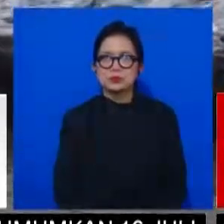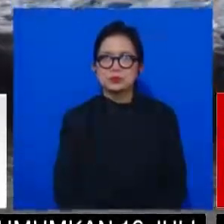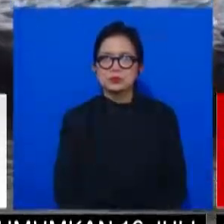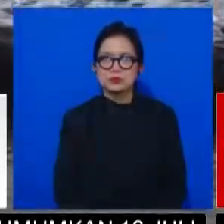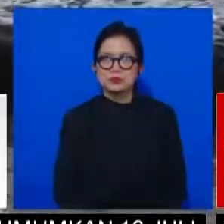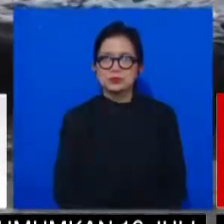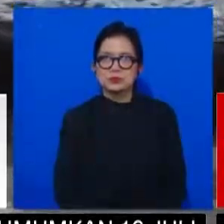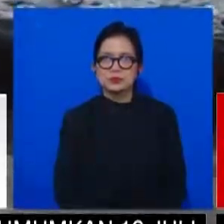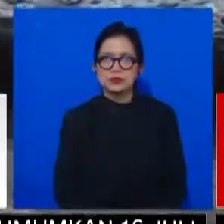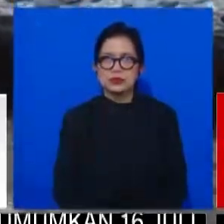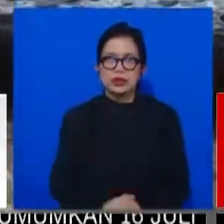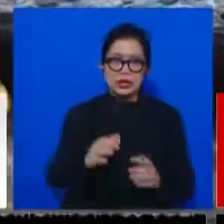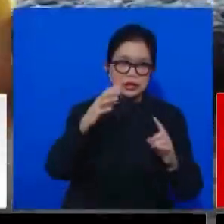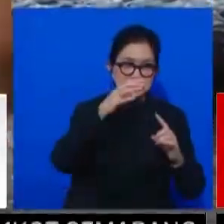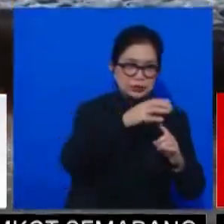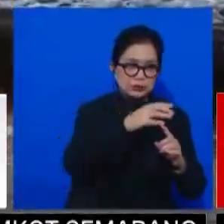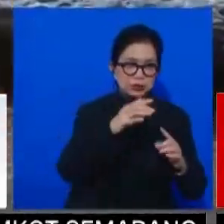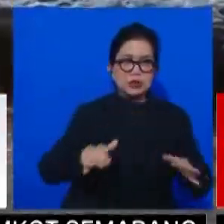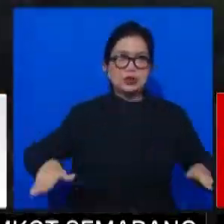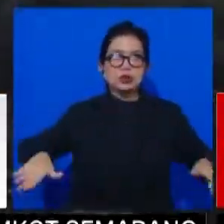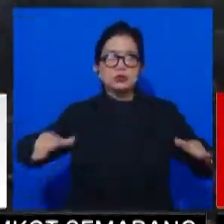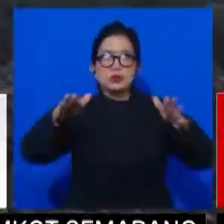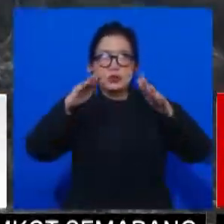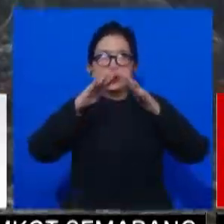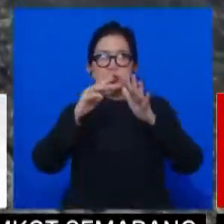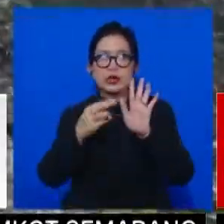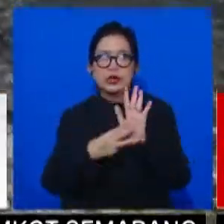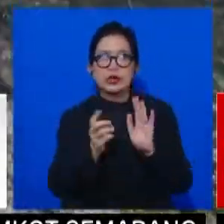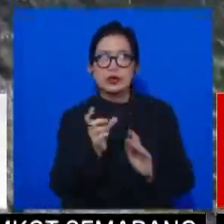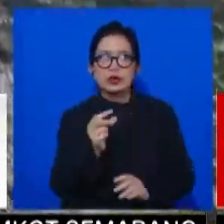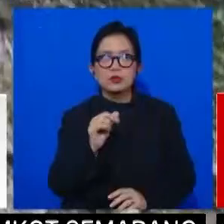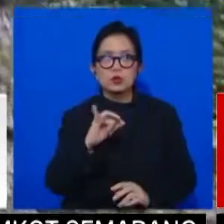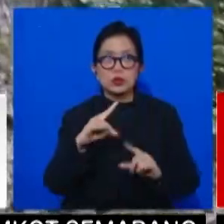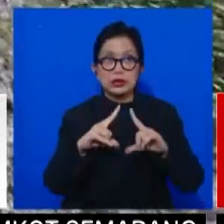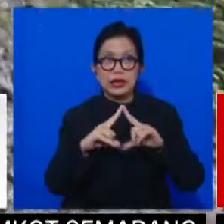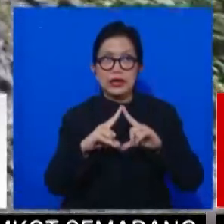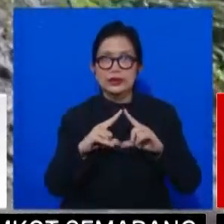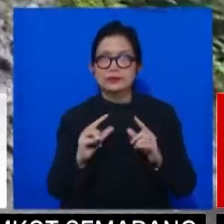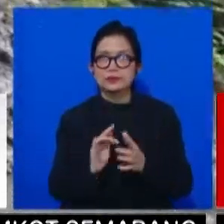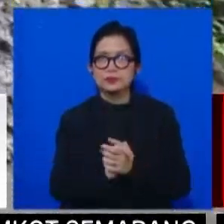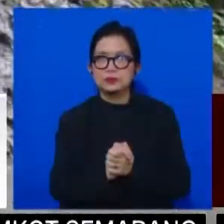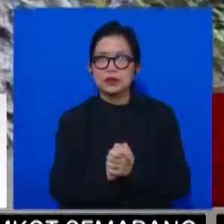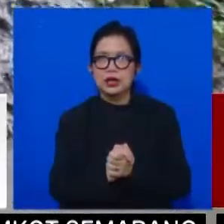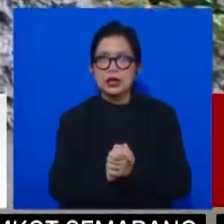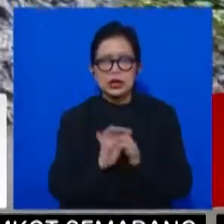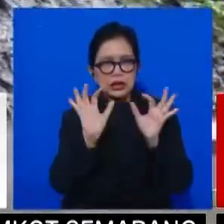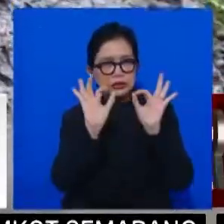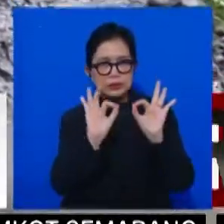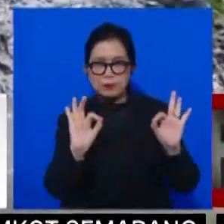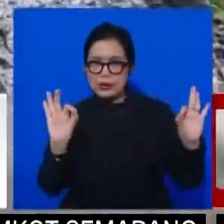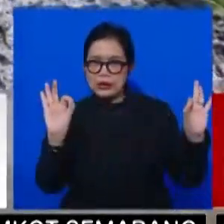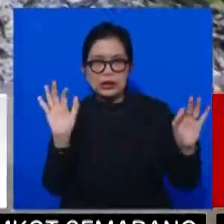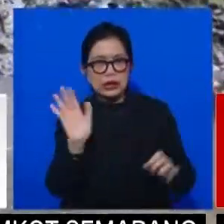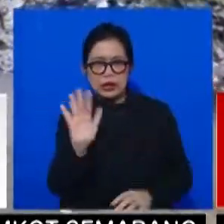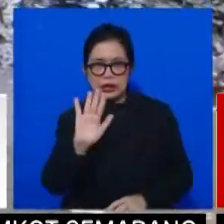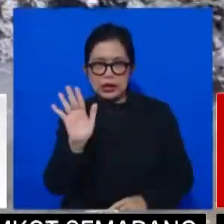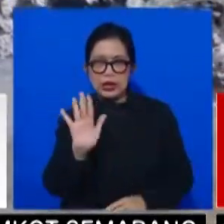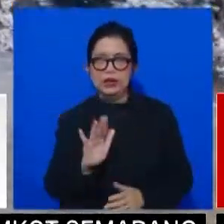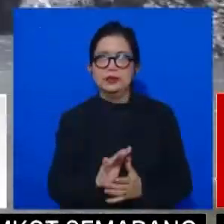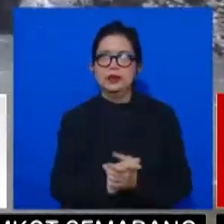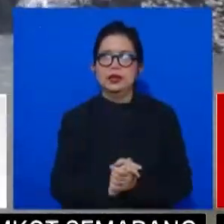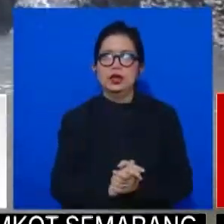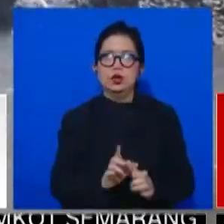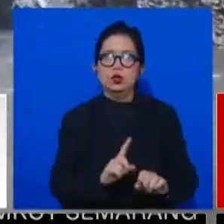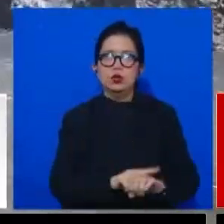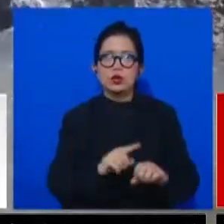Meski tersembunyi di balik perbukitan Pegunungan Muria, wisata alam air terjun ini tak pernah sepi pengunjung. Seperti dengan momen libur panjang